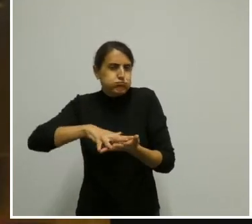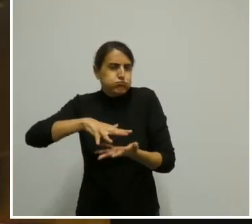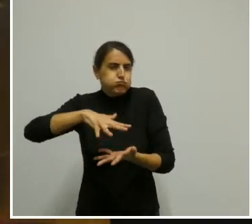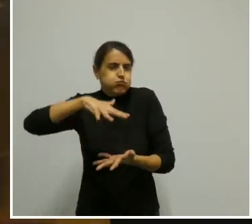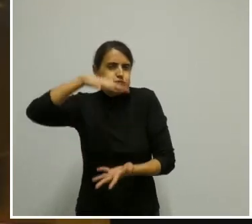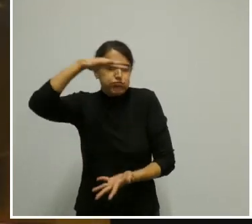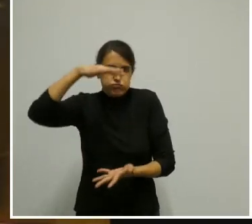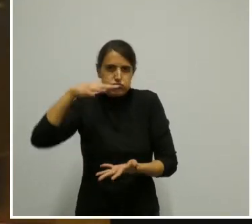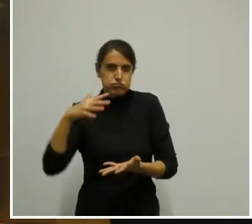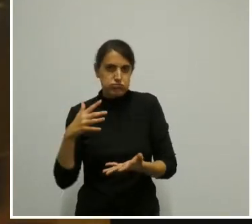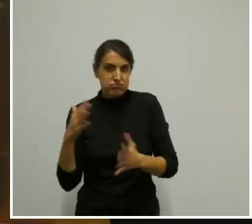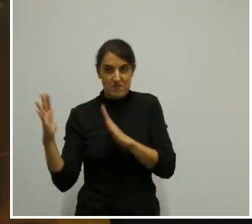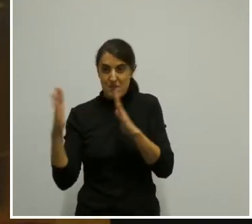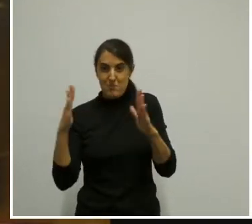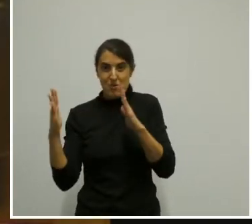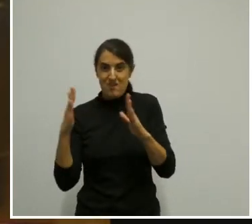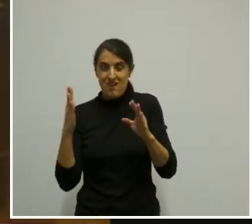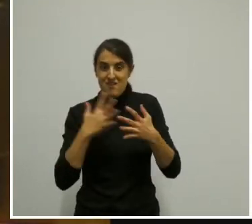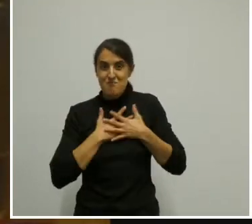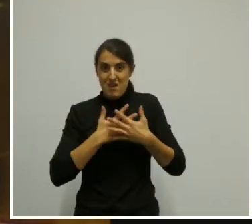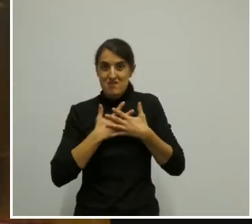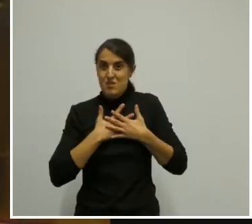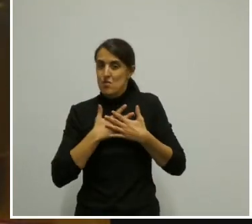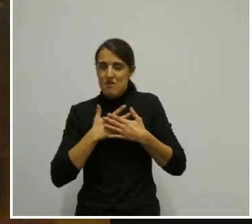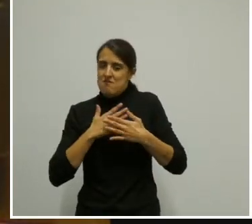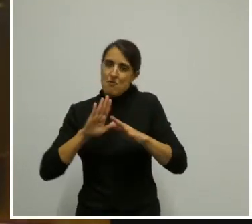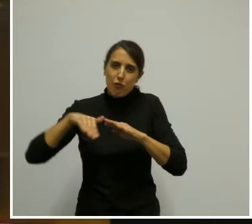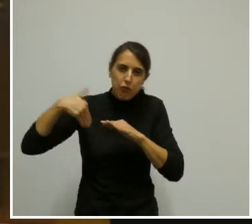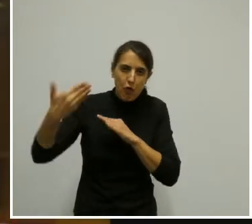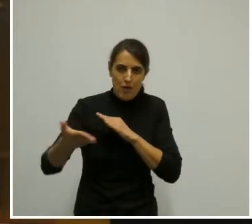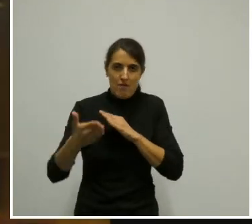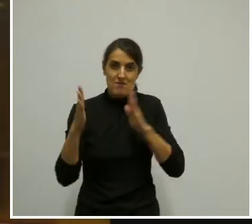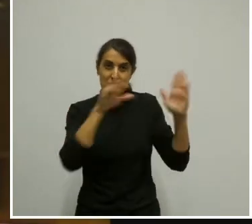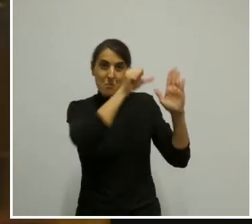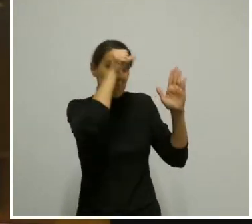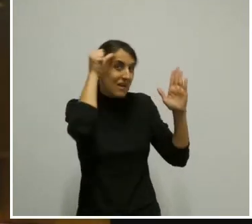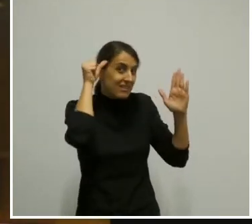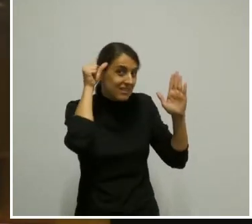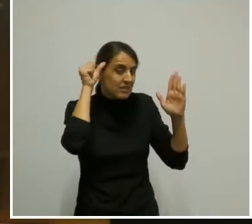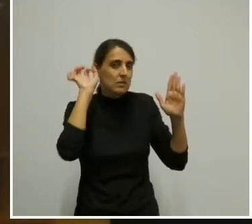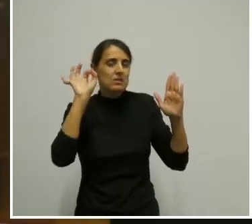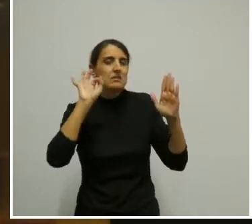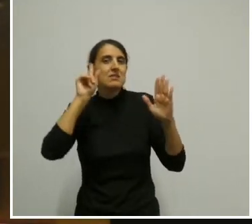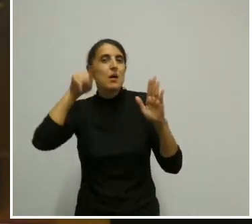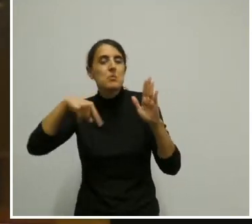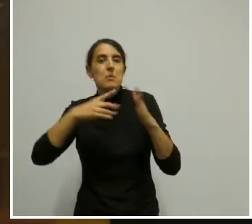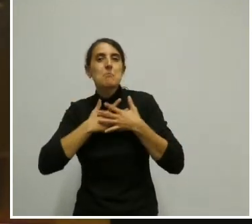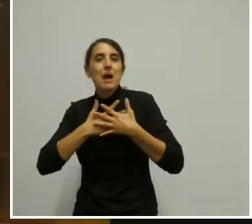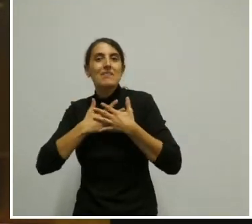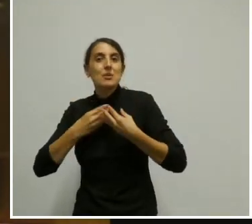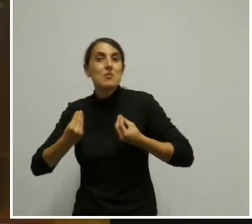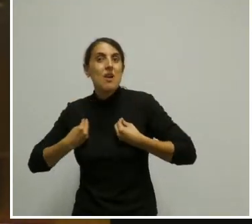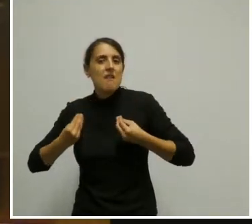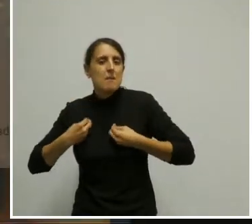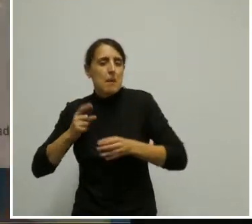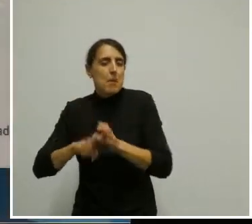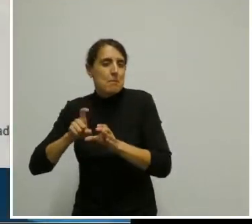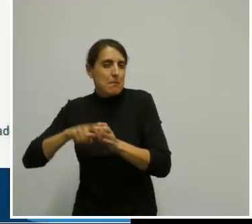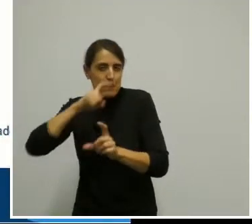d'admissió fora de termini de prescripció molt elevat. Matrícula d'estiu i després matrícula, el que diem matrícula viva durant tot el curs.